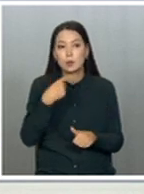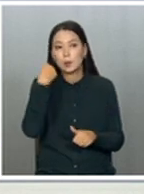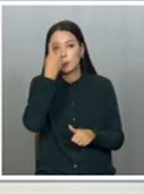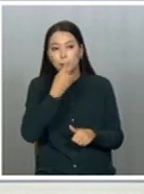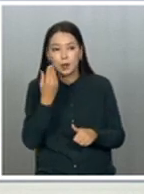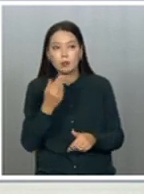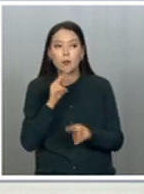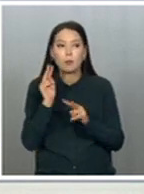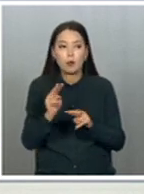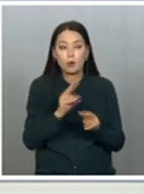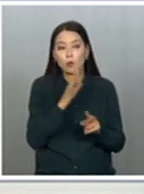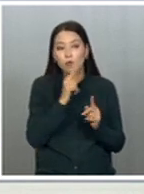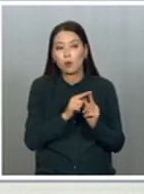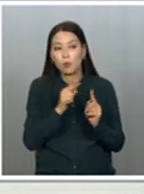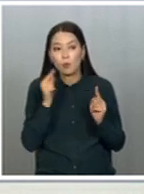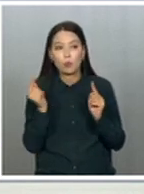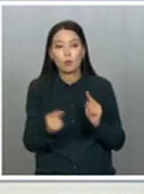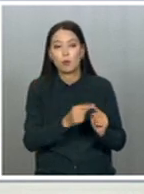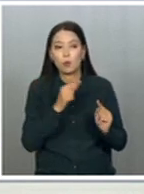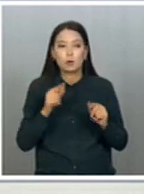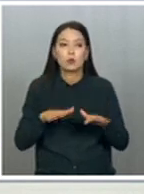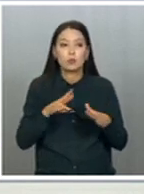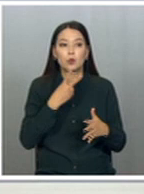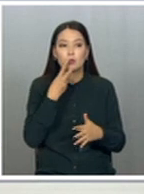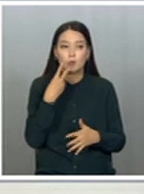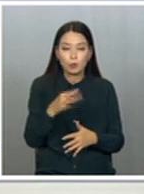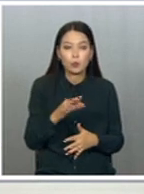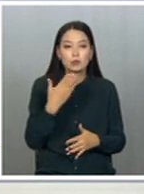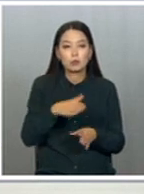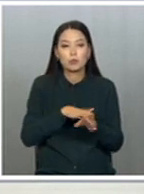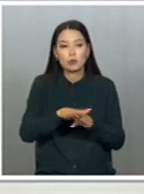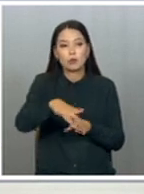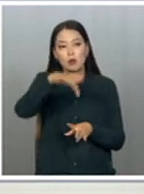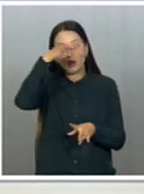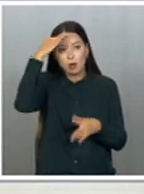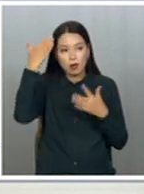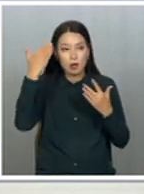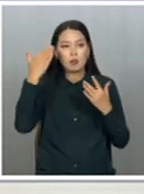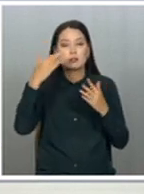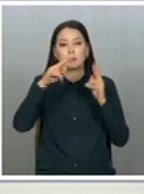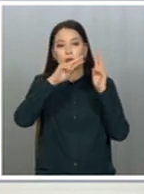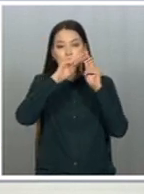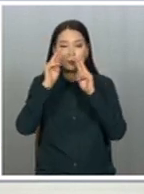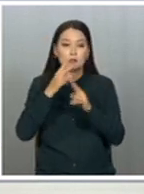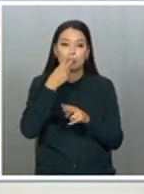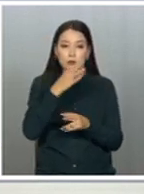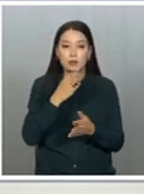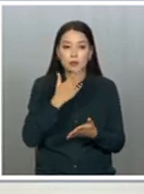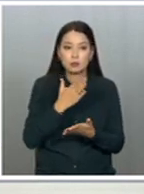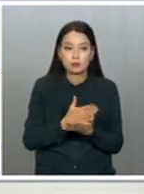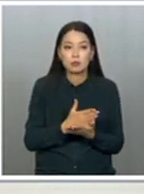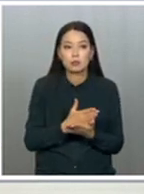бақылаушы бір уақытта өзі орналасқан орнынан көрінетін бүкіл аспан шырақтары проекцияланады. П